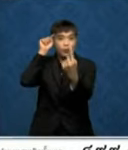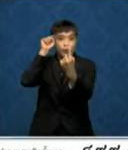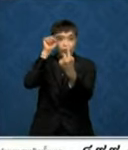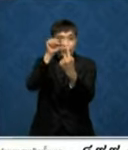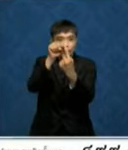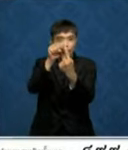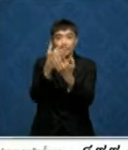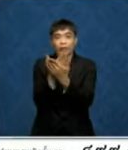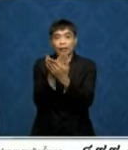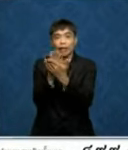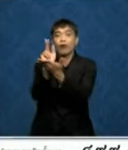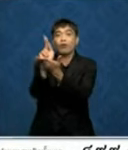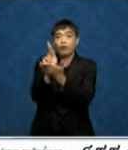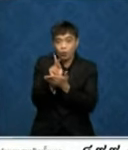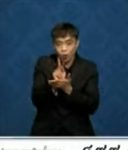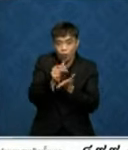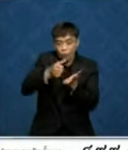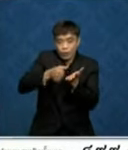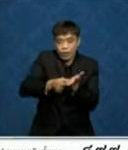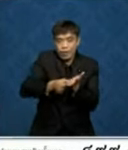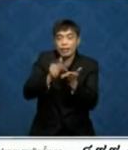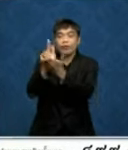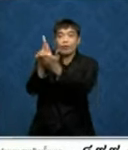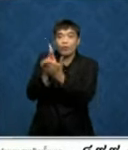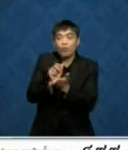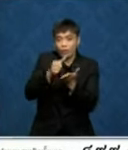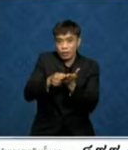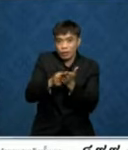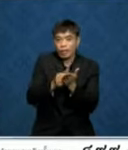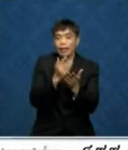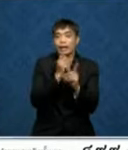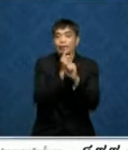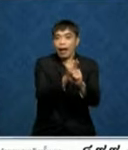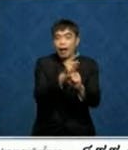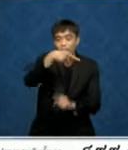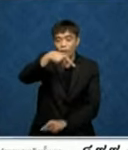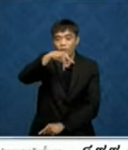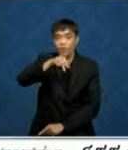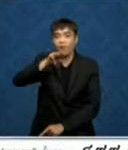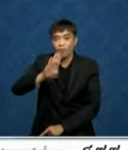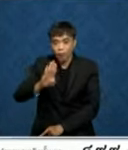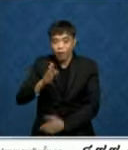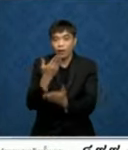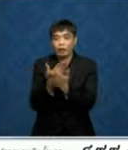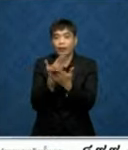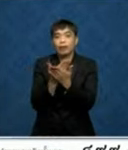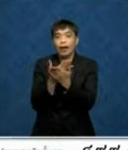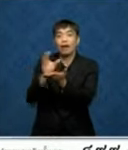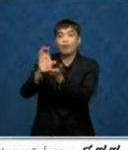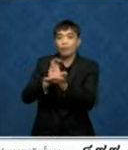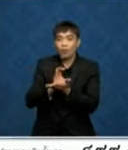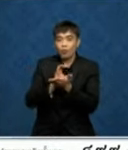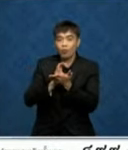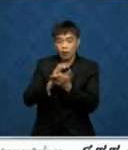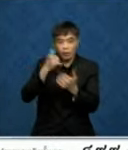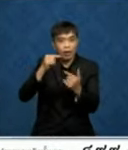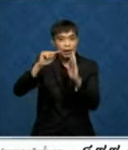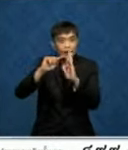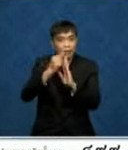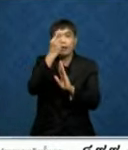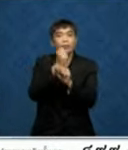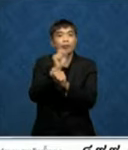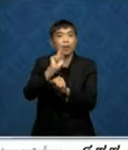การก่อหนี้ผูกพันงบประมาณเพื่อใช้จ่ายข้ามปีตามพรบวิธีการงบประมาณเนี่ยก็มีขึ้นเพื่อให้สอดคล้องกับการปฏิบัติงานจริงของระบบราชการ